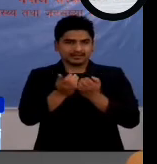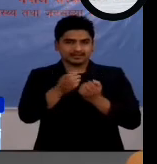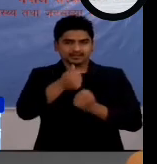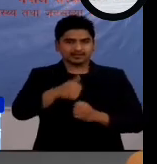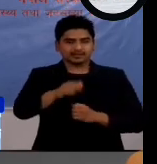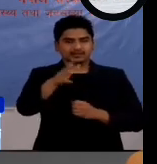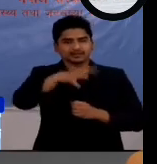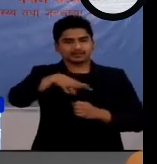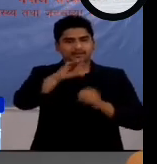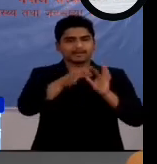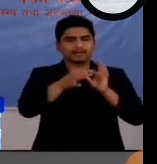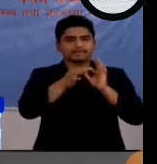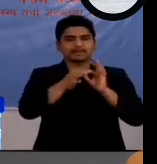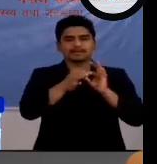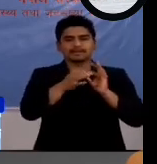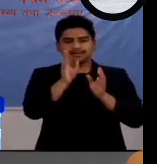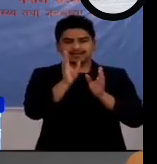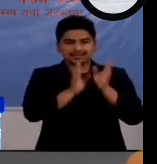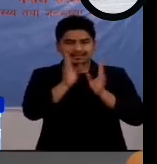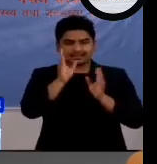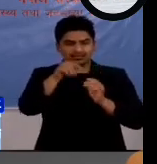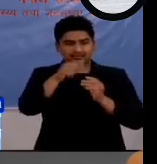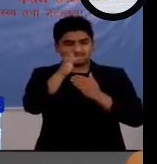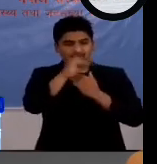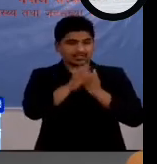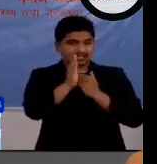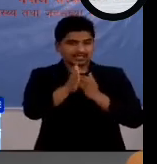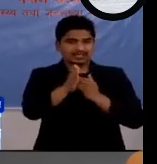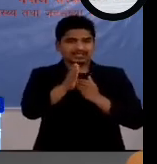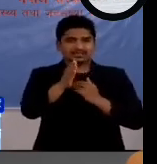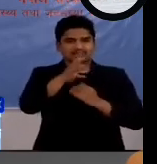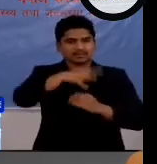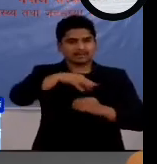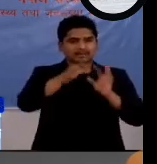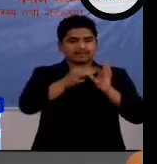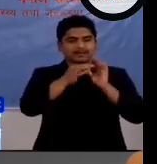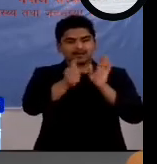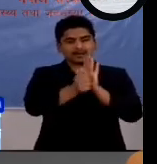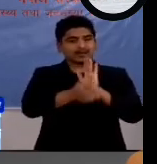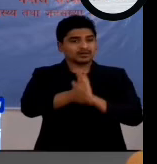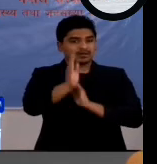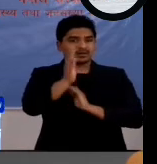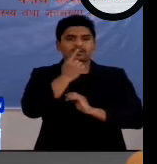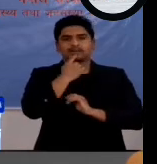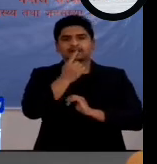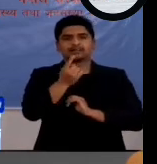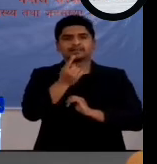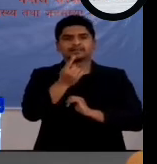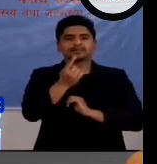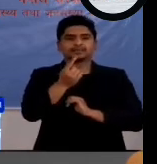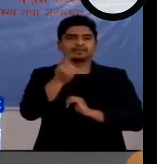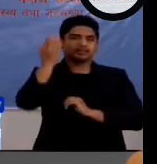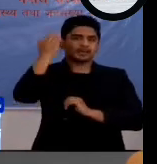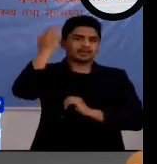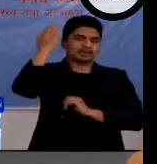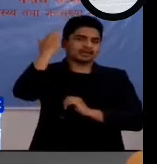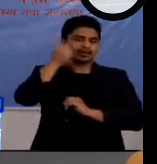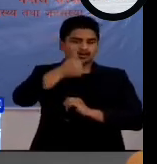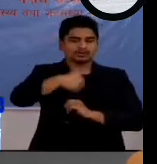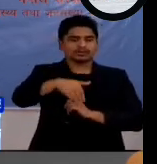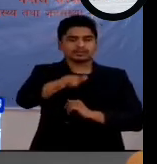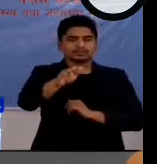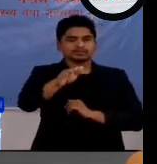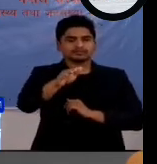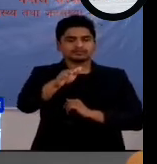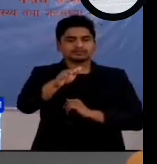त्यसैगरी अब सबै मिलेर यदि यो हिसाबले हामीले सबै मिलेर गयौं भने विगतका